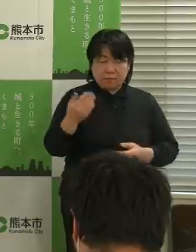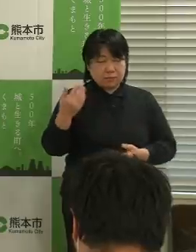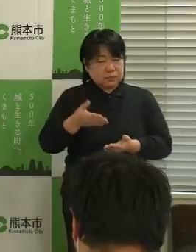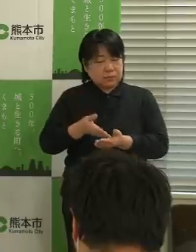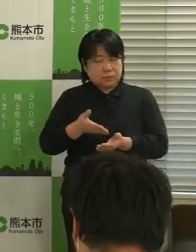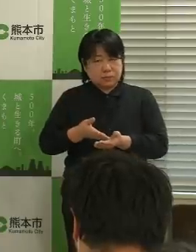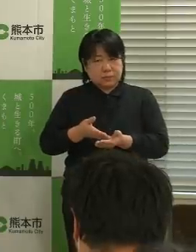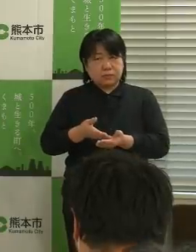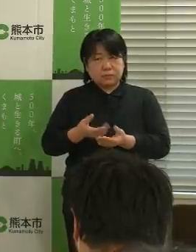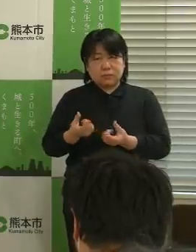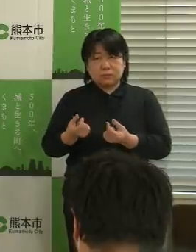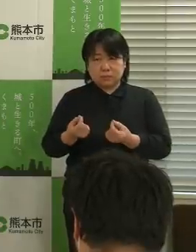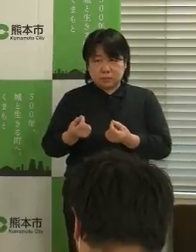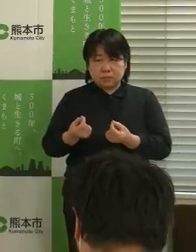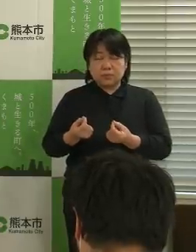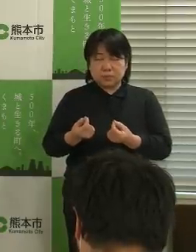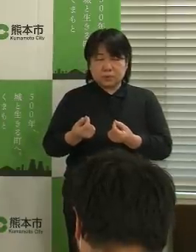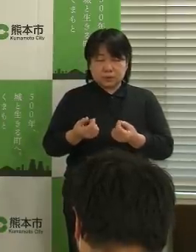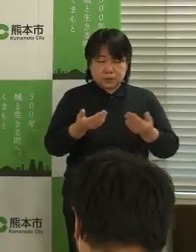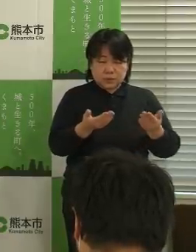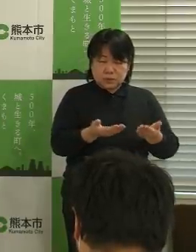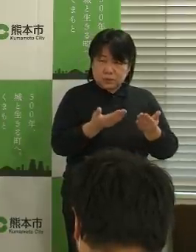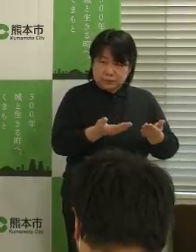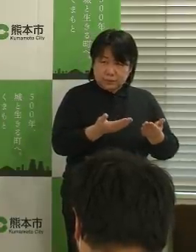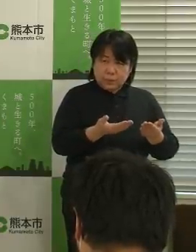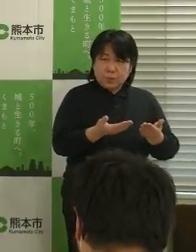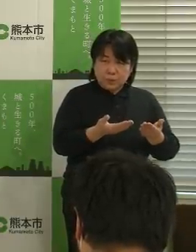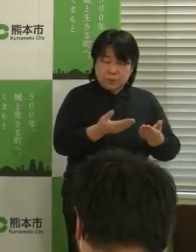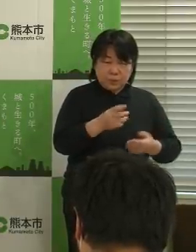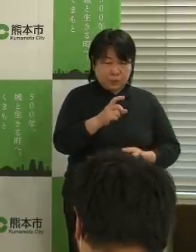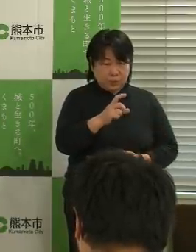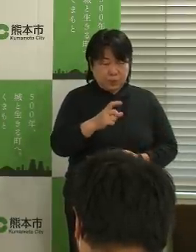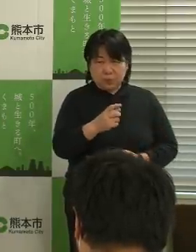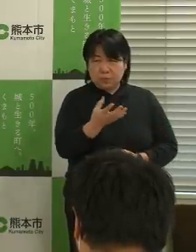ように授業日数の組み立てであるとかそういったものが非常にしや